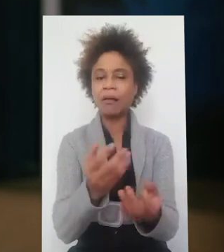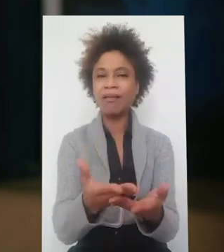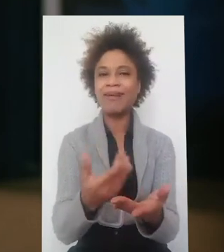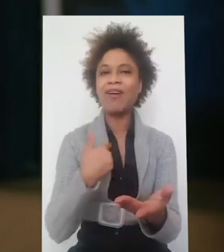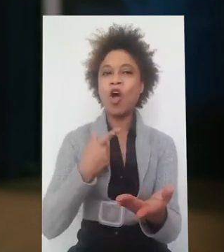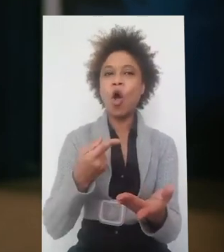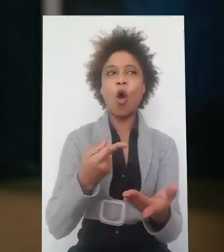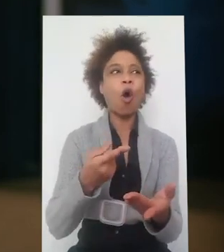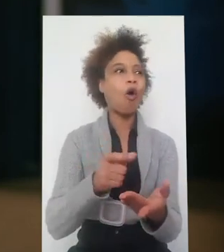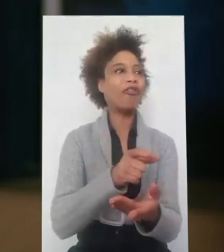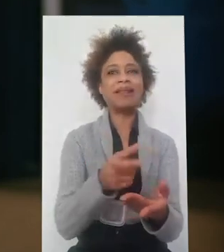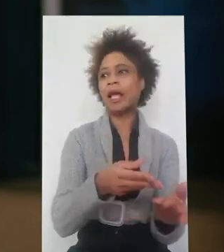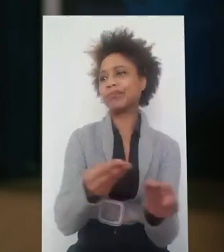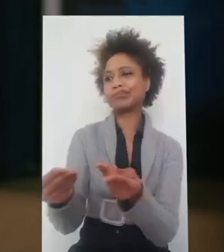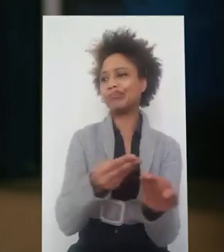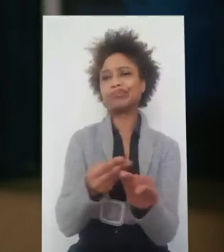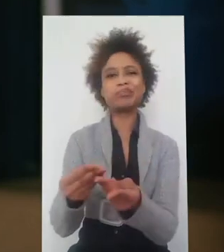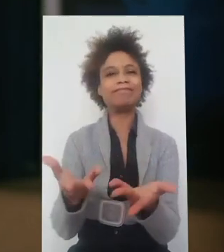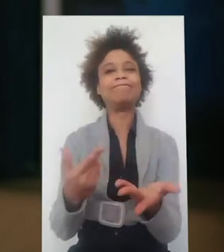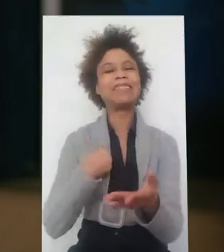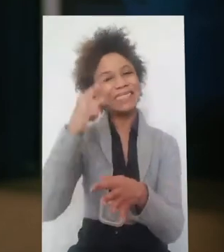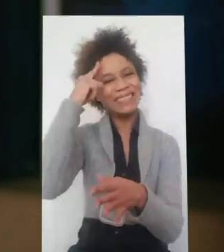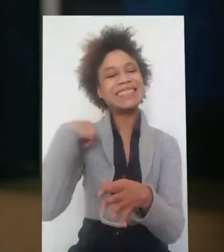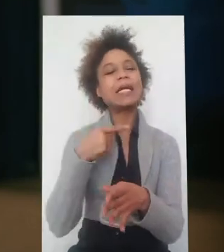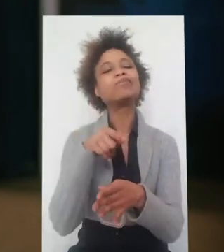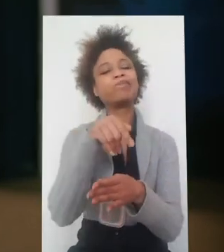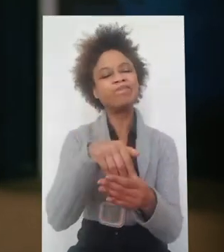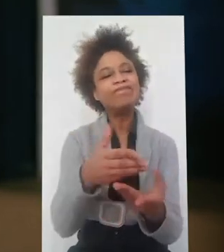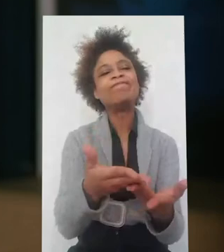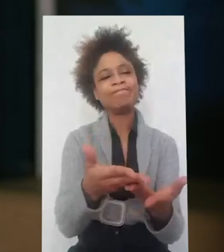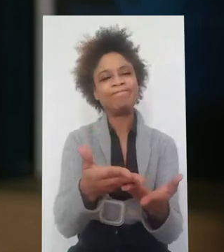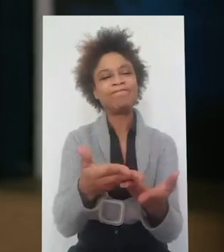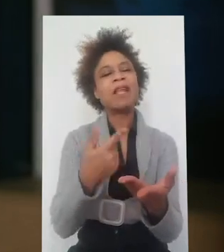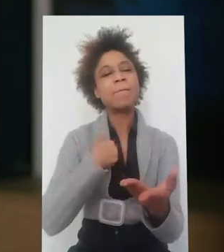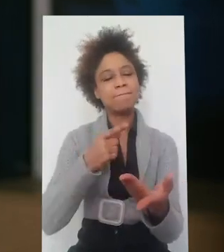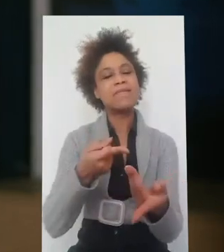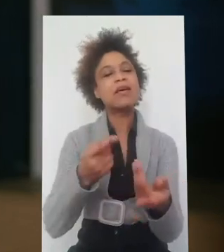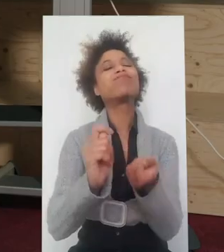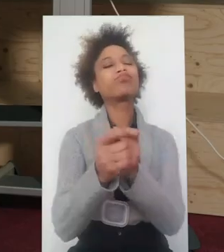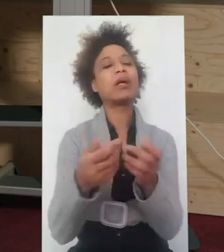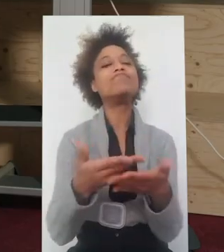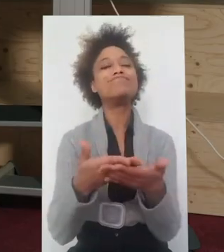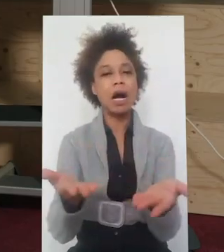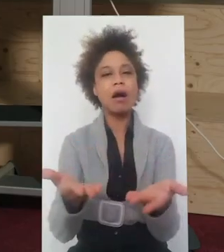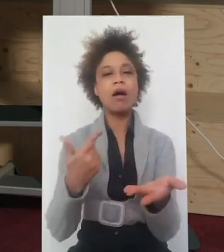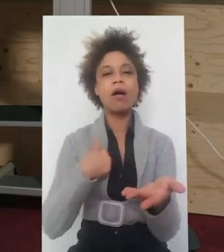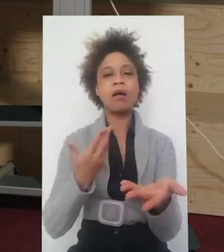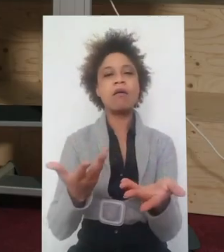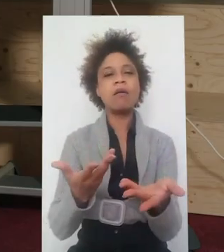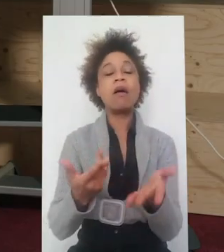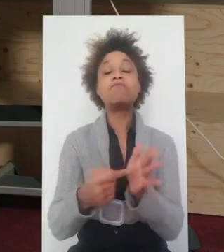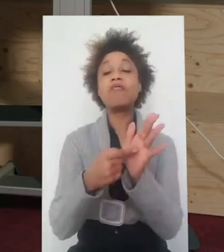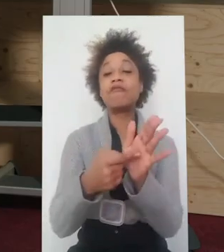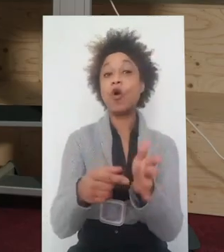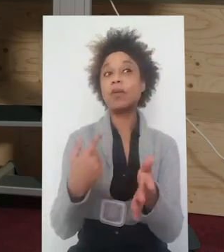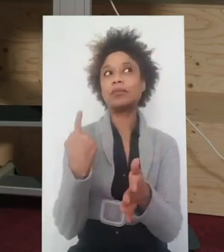beschikbaar zijn voor culturele bezoeken. Katelijn, ik ben ook nog wel benieuwd waar jullie je inspiratie en je ondersteuning